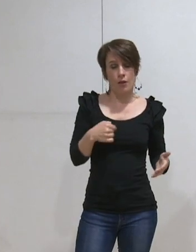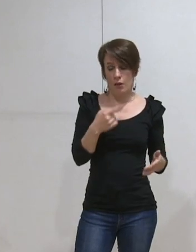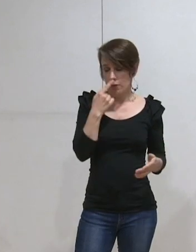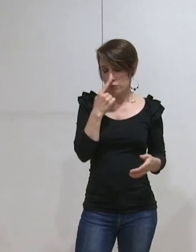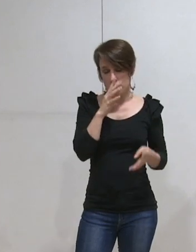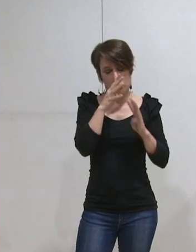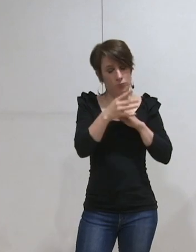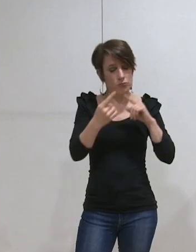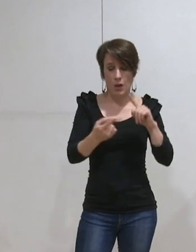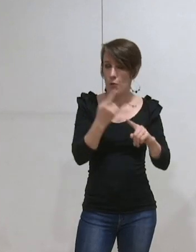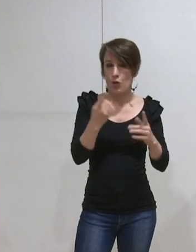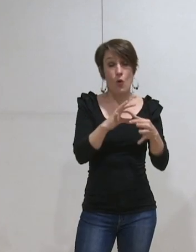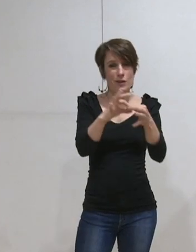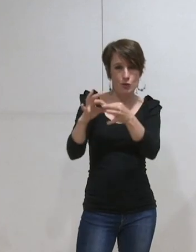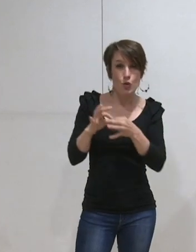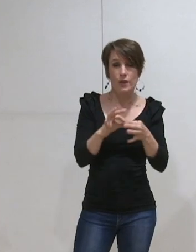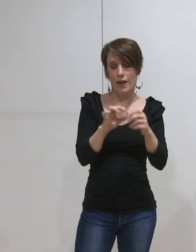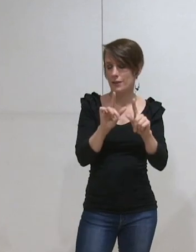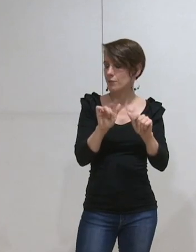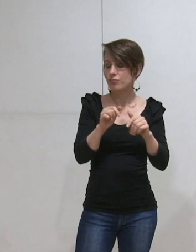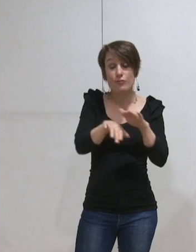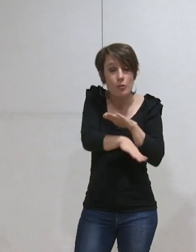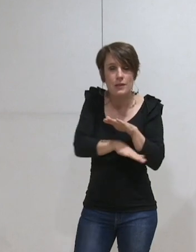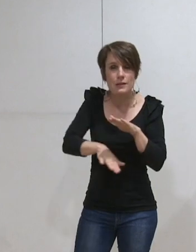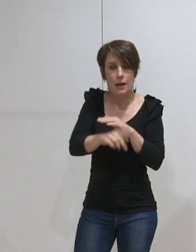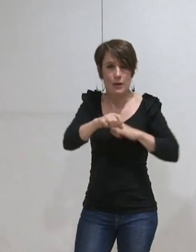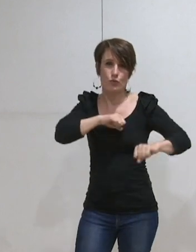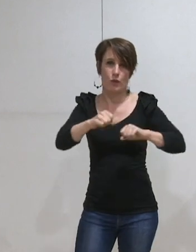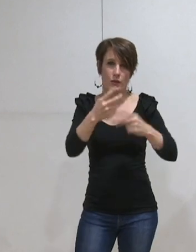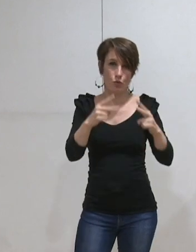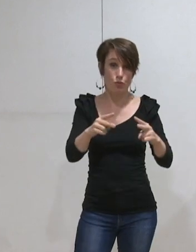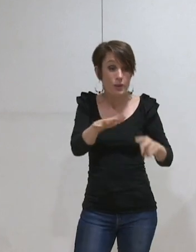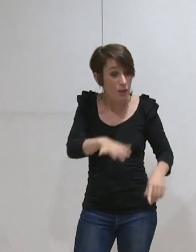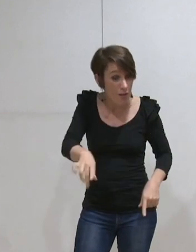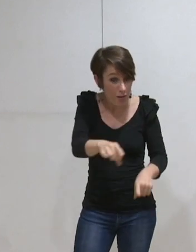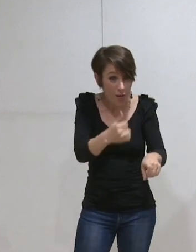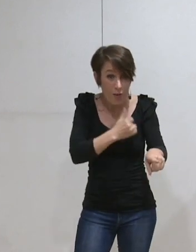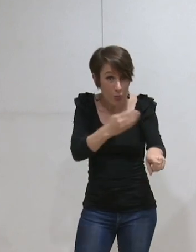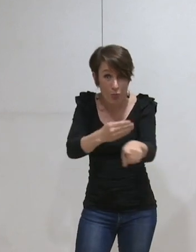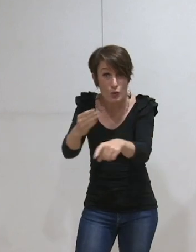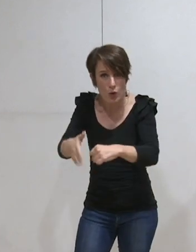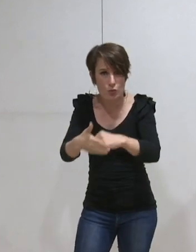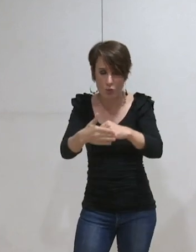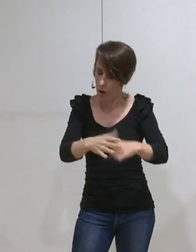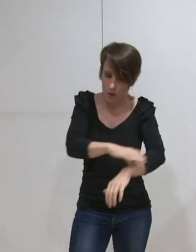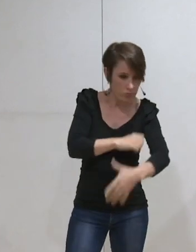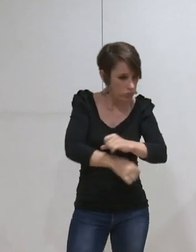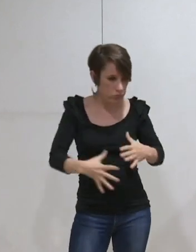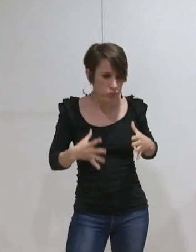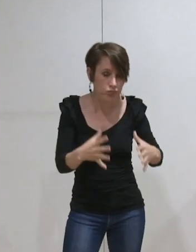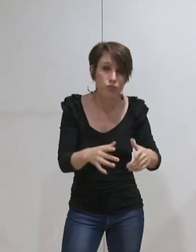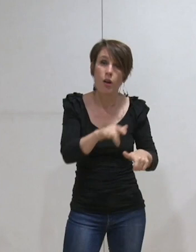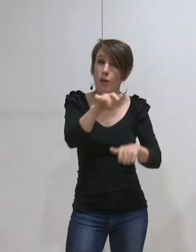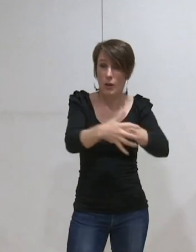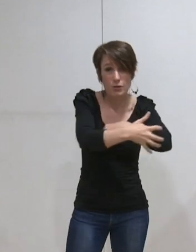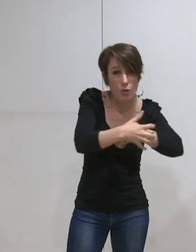être mise au cœur de l'action publique afin d'apporter l'aide et le soutien à tous ceux qui en ont besoin des personnes en situation de grande précarité aux